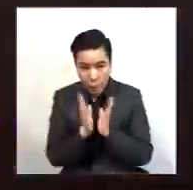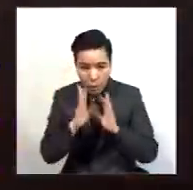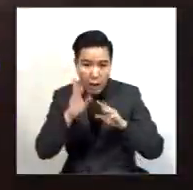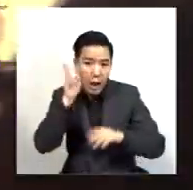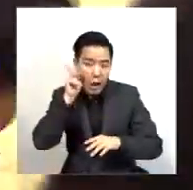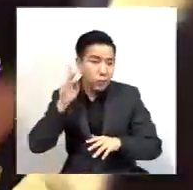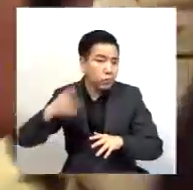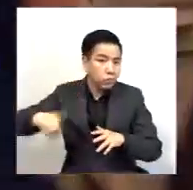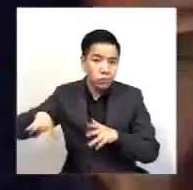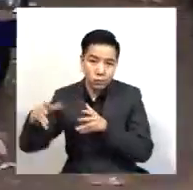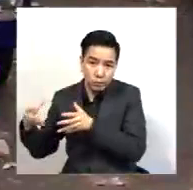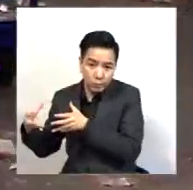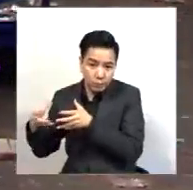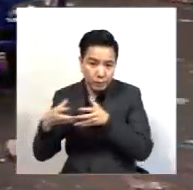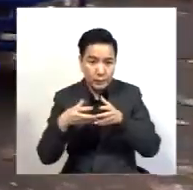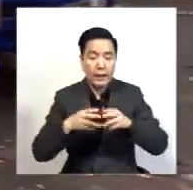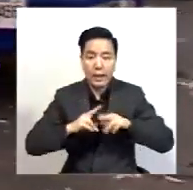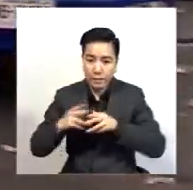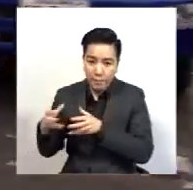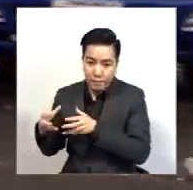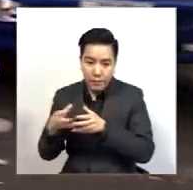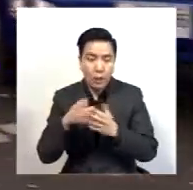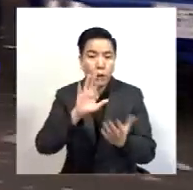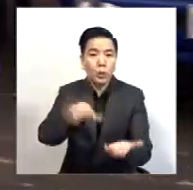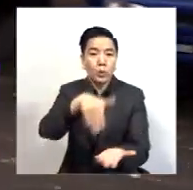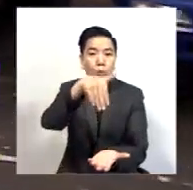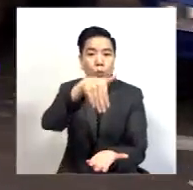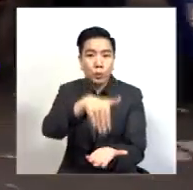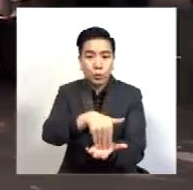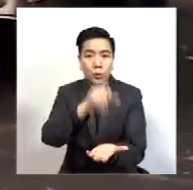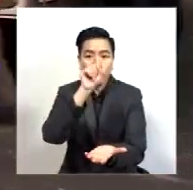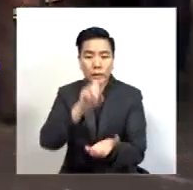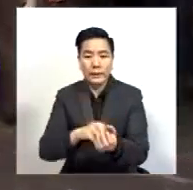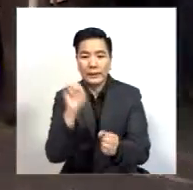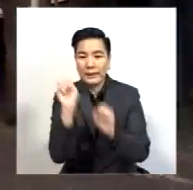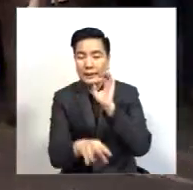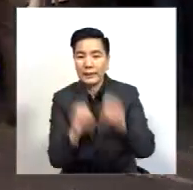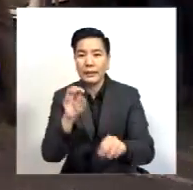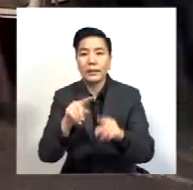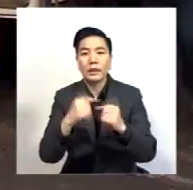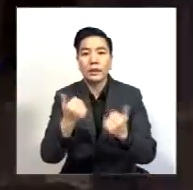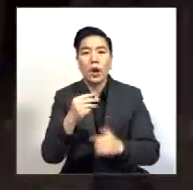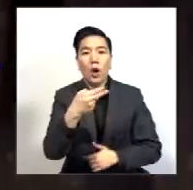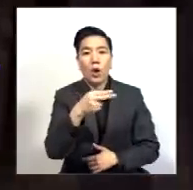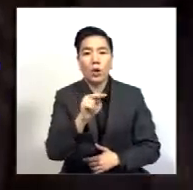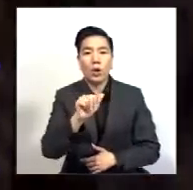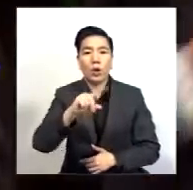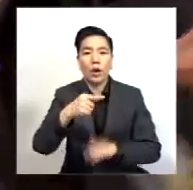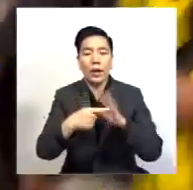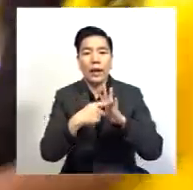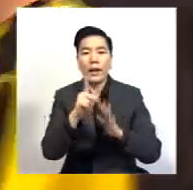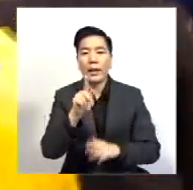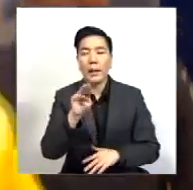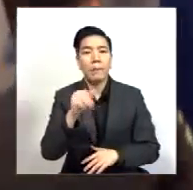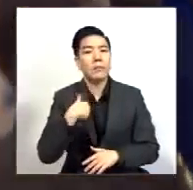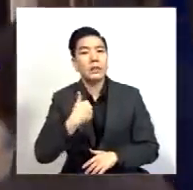สื่อมวลชนลงพื้นที่ไปด้วยตัวเองไปที่ศูนย์กำจัดขยะมูลฝอยหนองแขมค่ะไปพบว่ามีรถบรรทุก